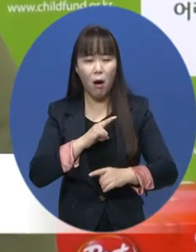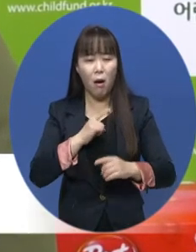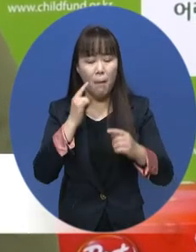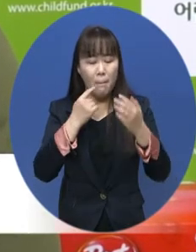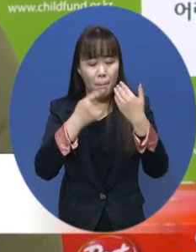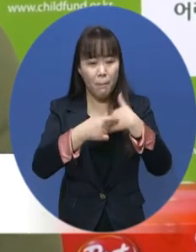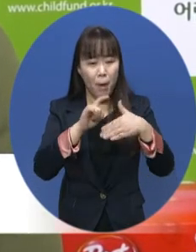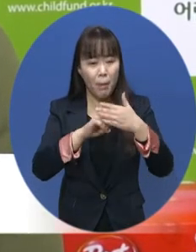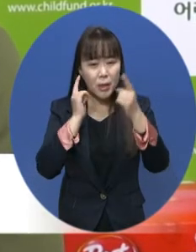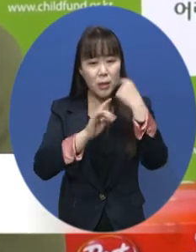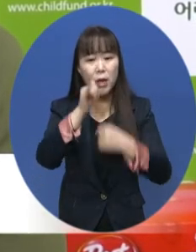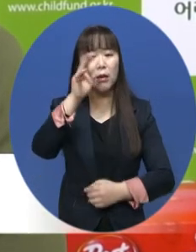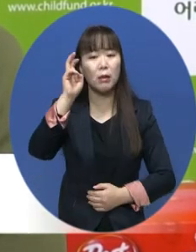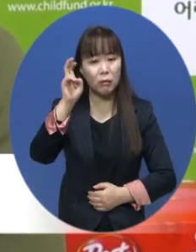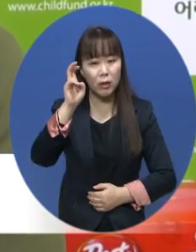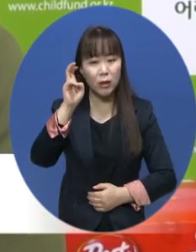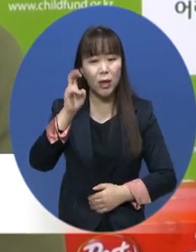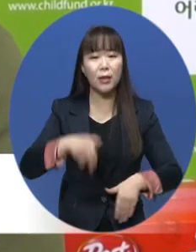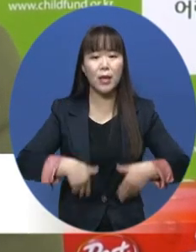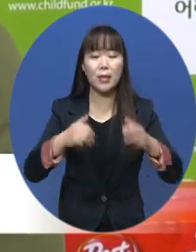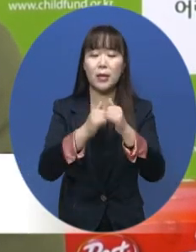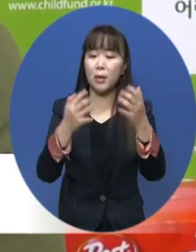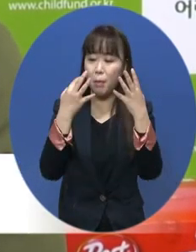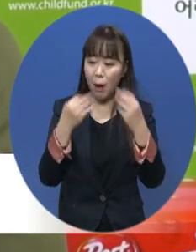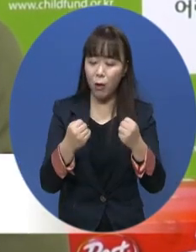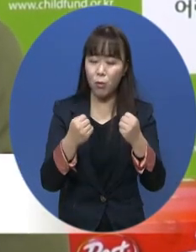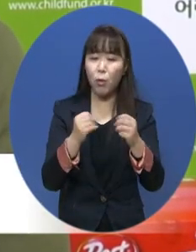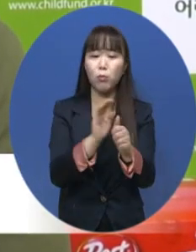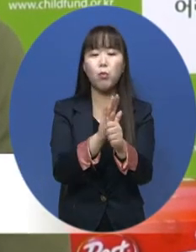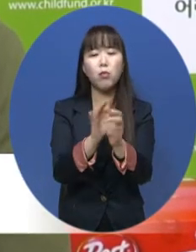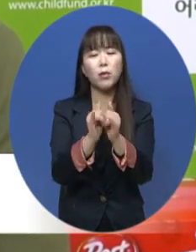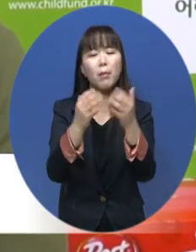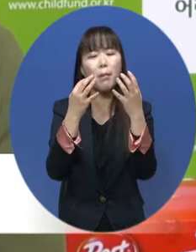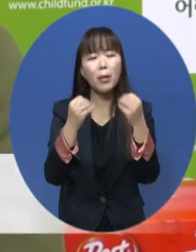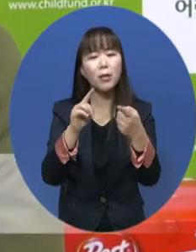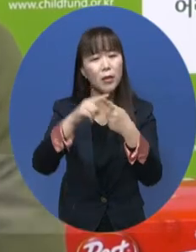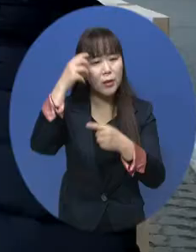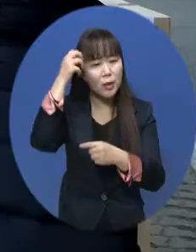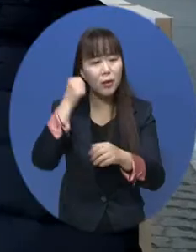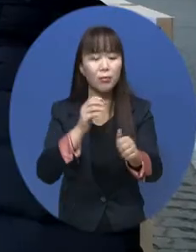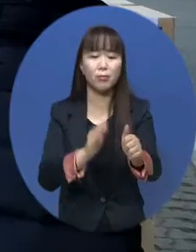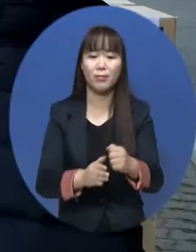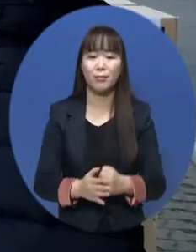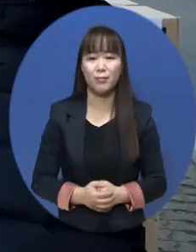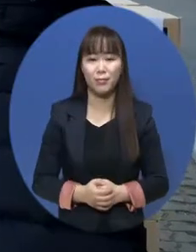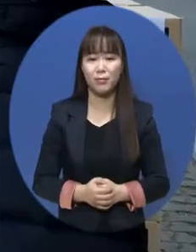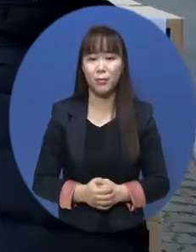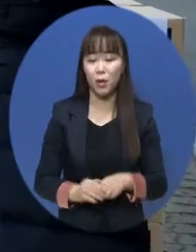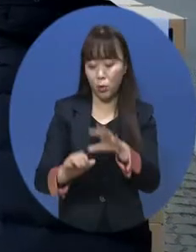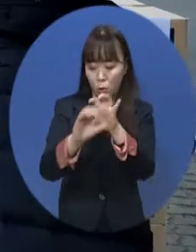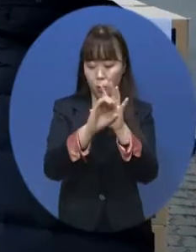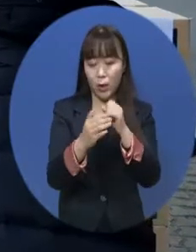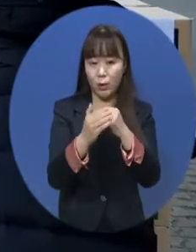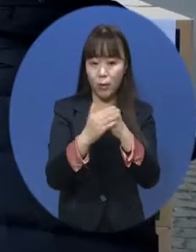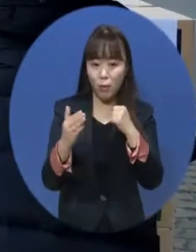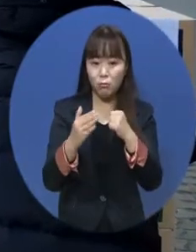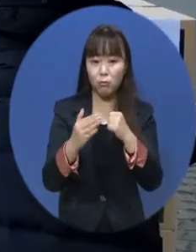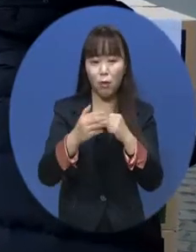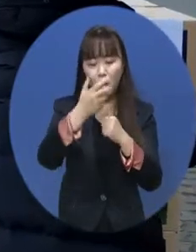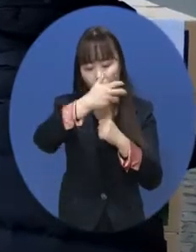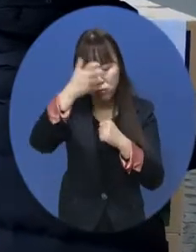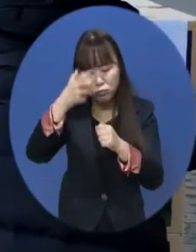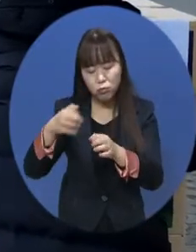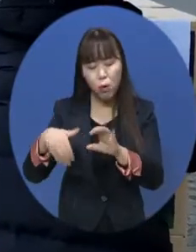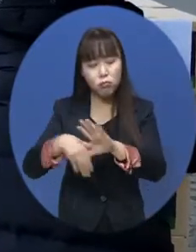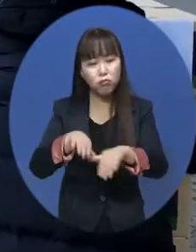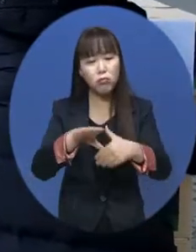있을 텐데요. 이렇게 따뜻한 사람들이 많고 응원하는 사람들이 많다는 거 기억을 해주시고 코로나19로 인해 후원 문화가